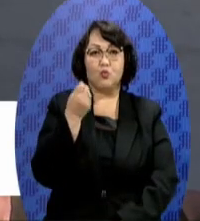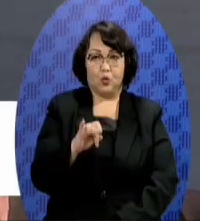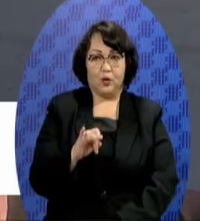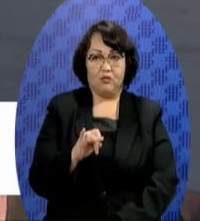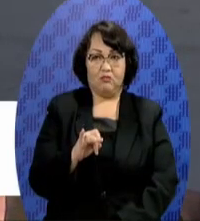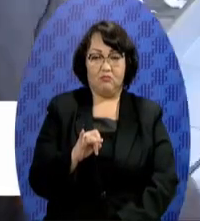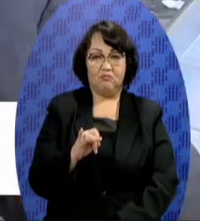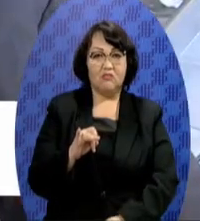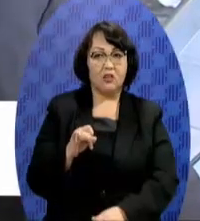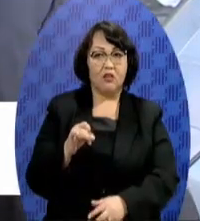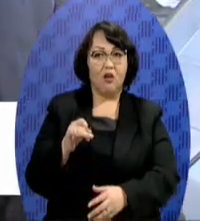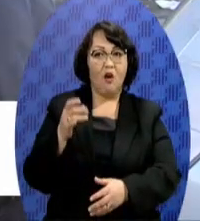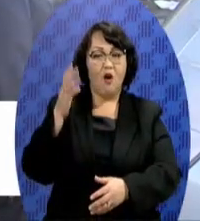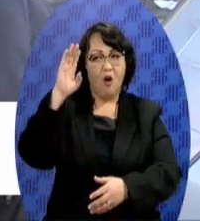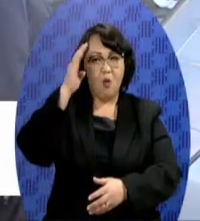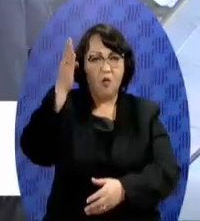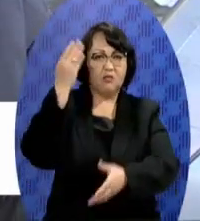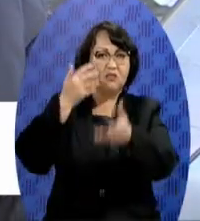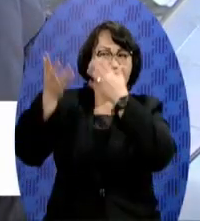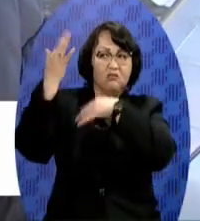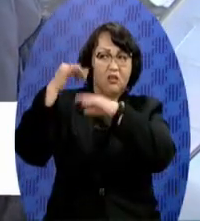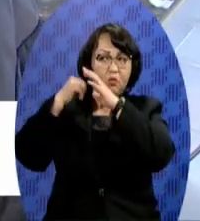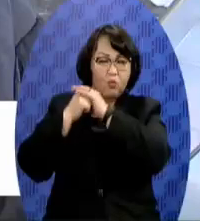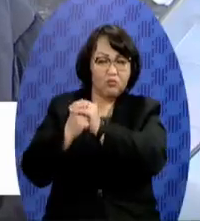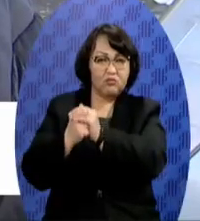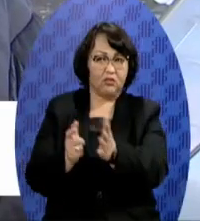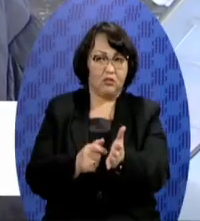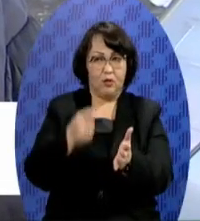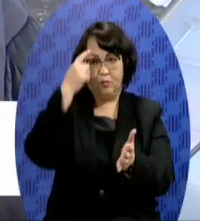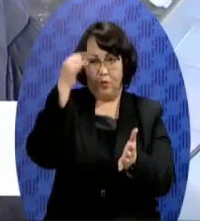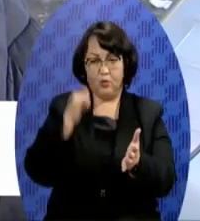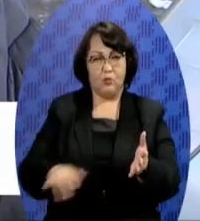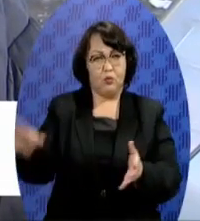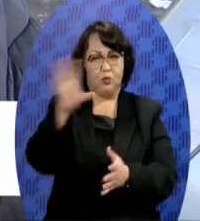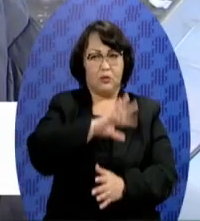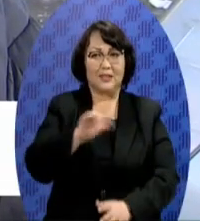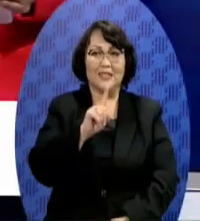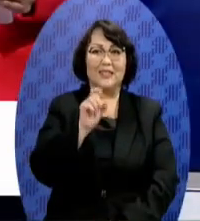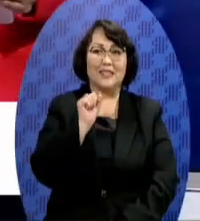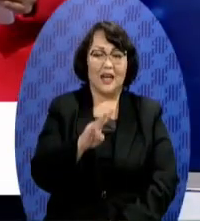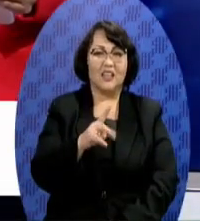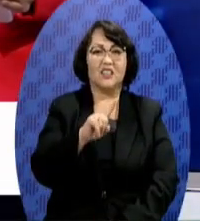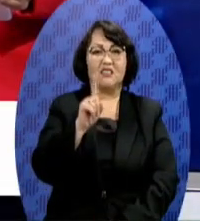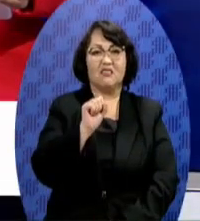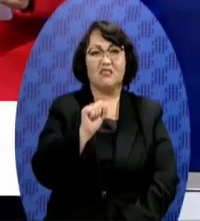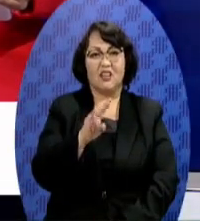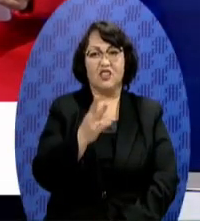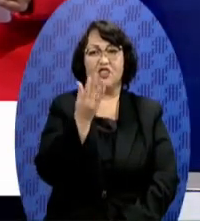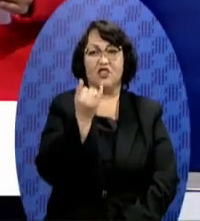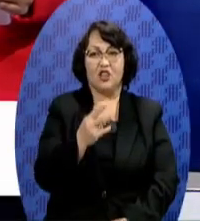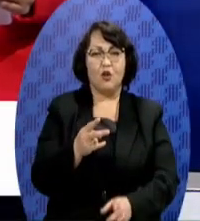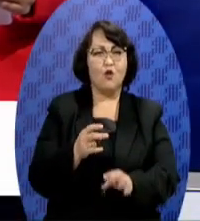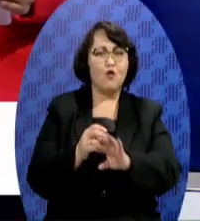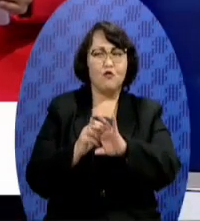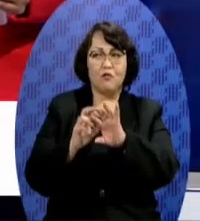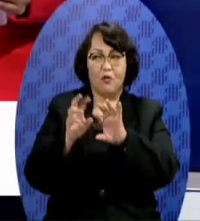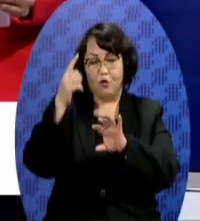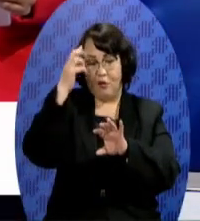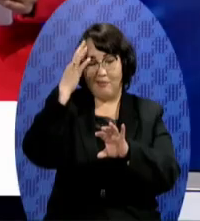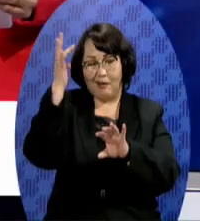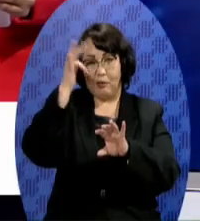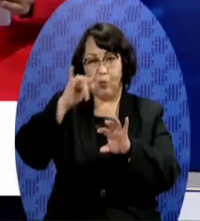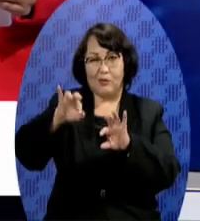дээдсэглэх хэрэгтэй. Монгол зан заншлаа бүхэл юмараа л одоо ялгарна гэж байна. Тэгэхээр Дэлхийн хөгжингөө